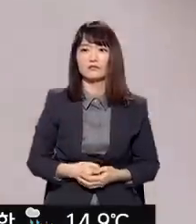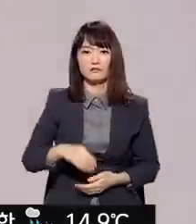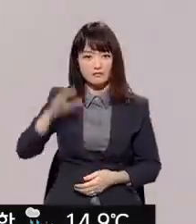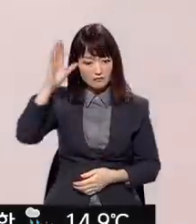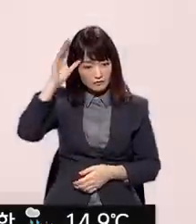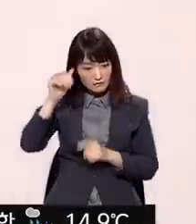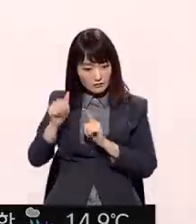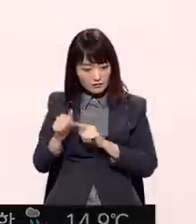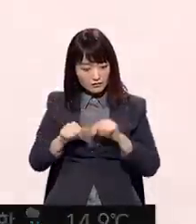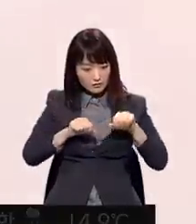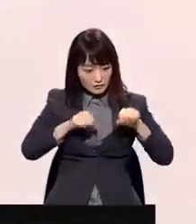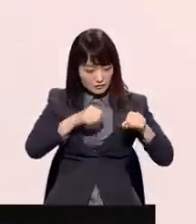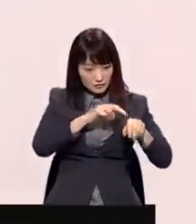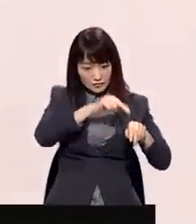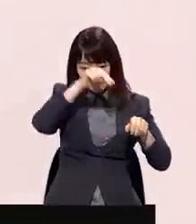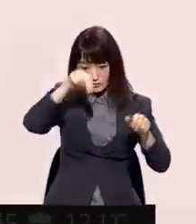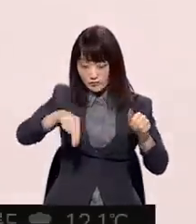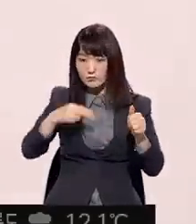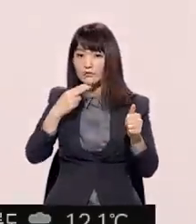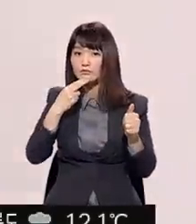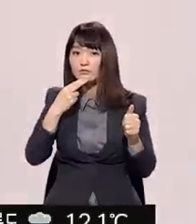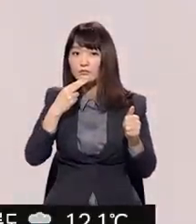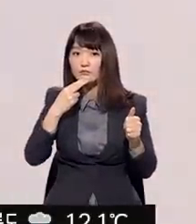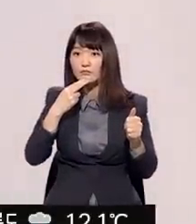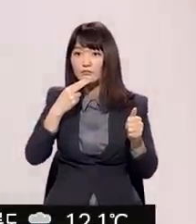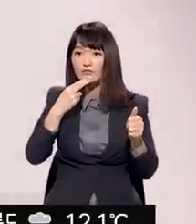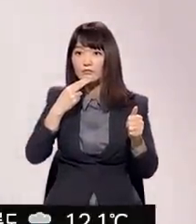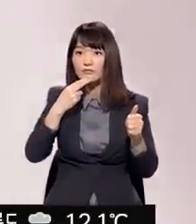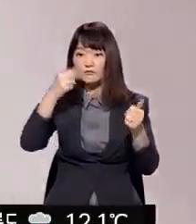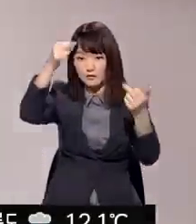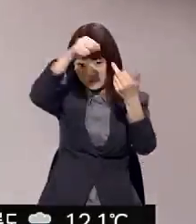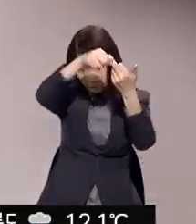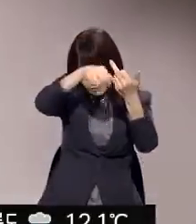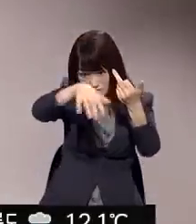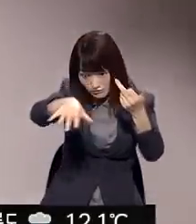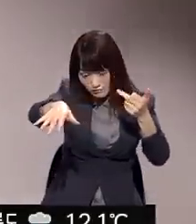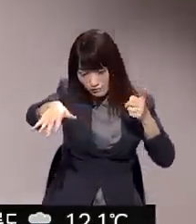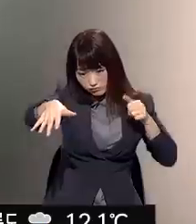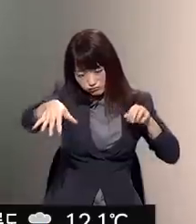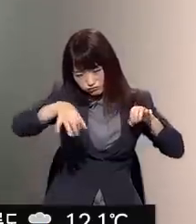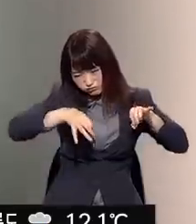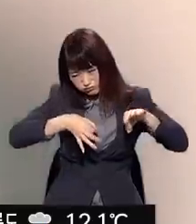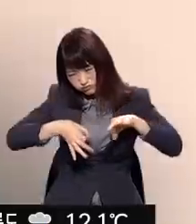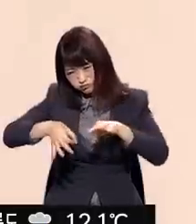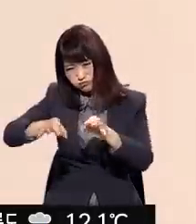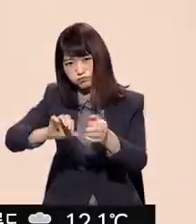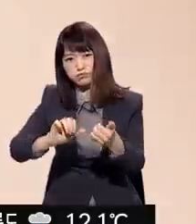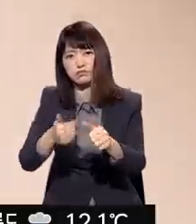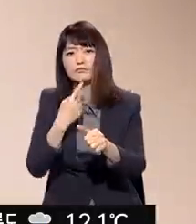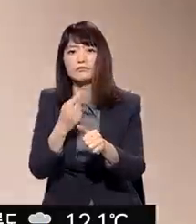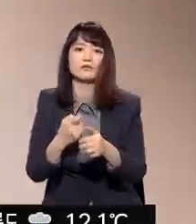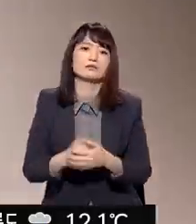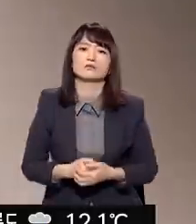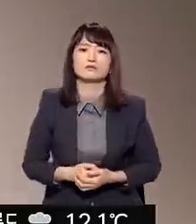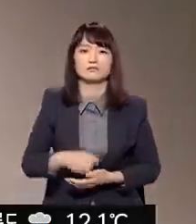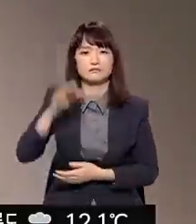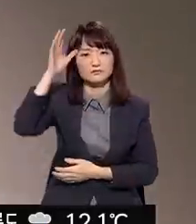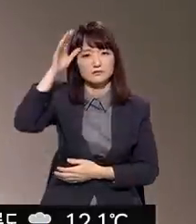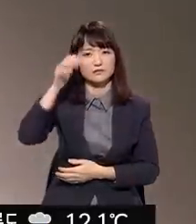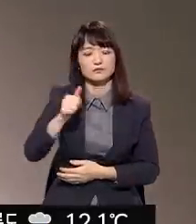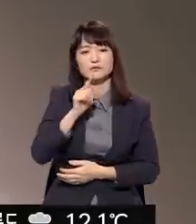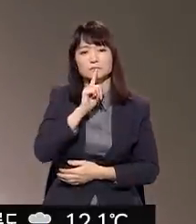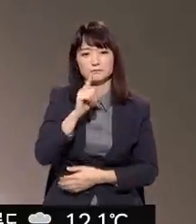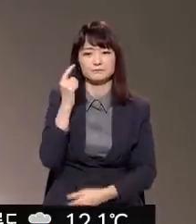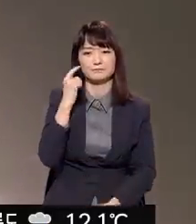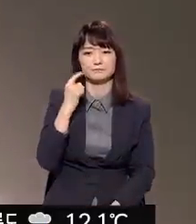강아지가 오토바이에서 뛰어내지 않았다면. 산사태가 휩싸여서 끔찍한 상황을 맞이할 뻔했습니다. 이야. 강아지 주인의 이야기를